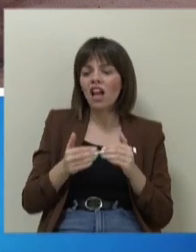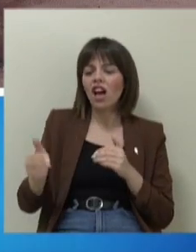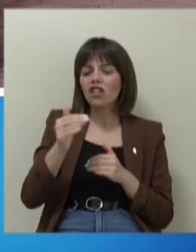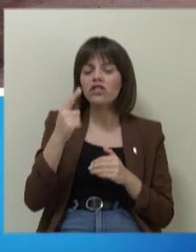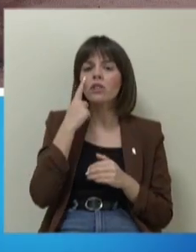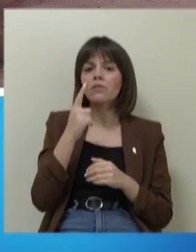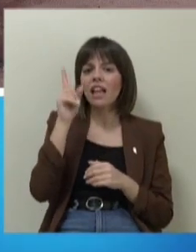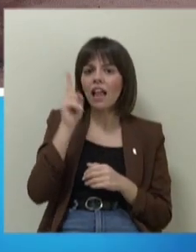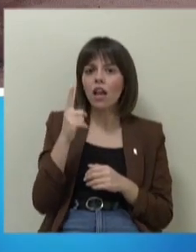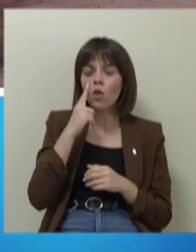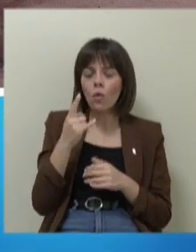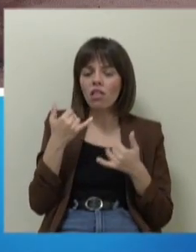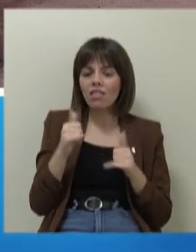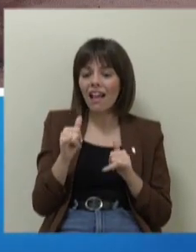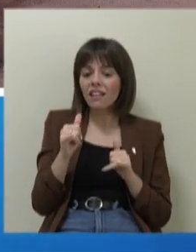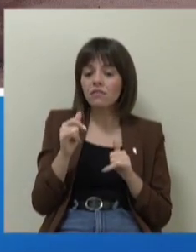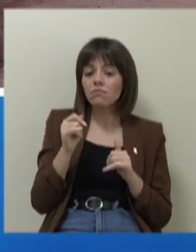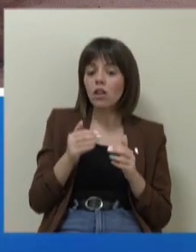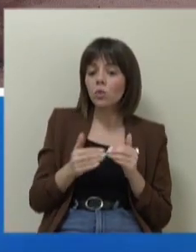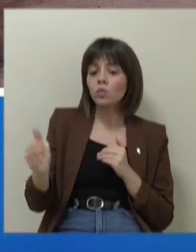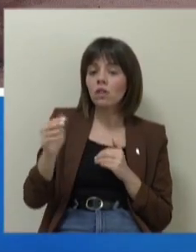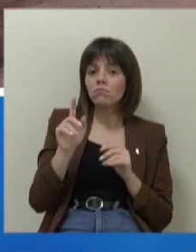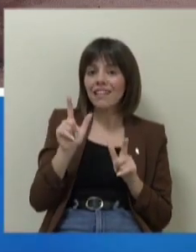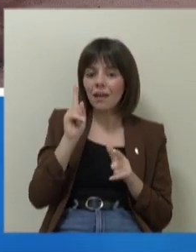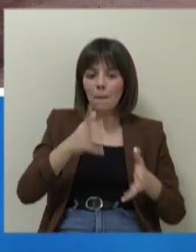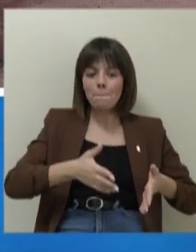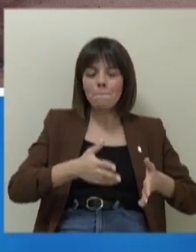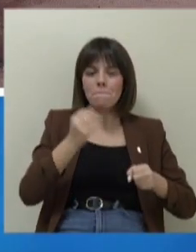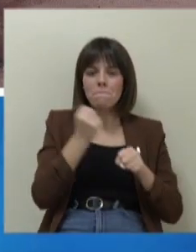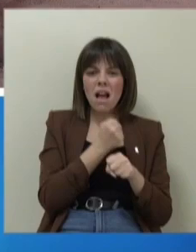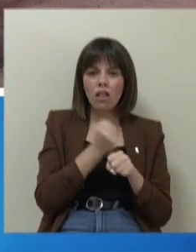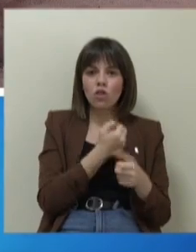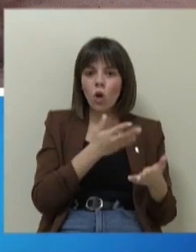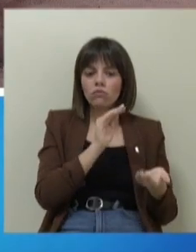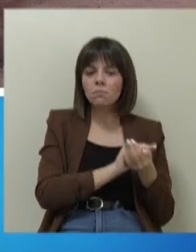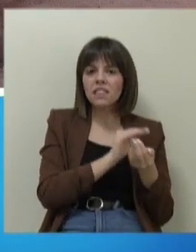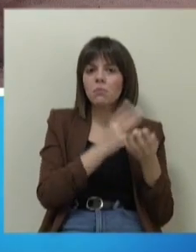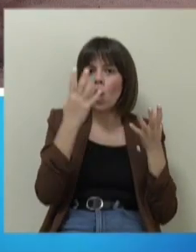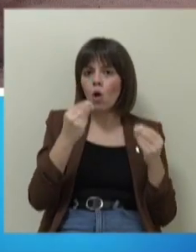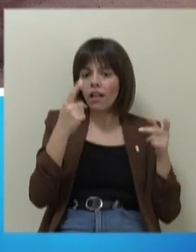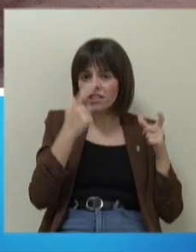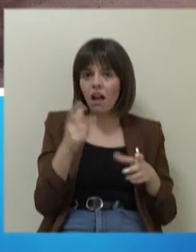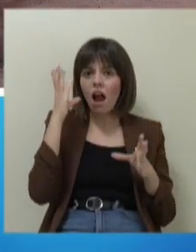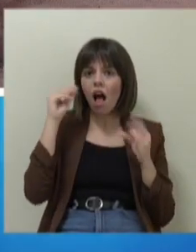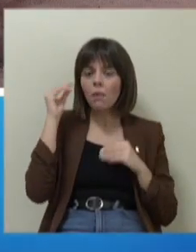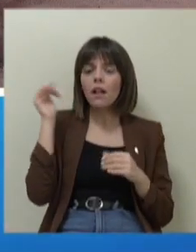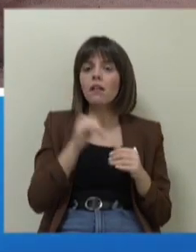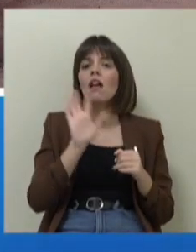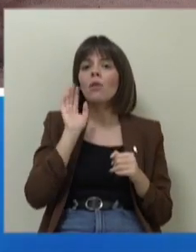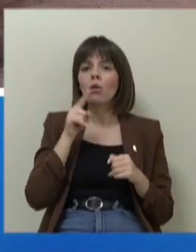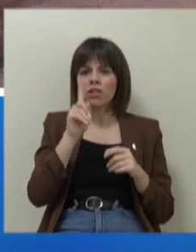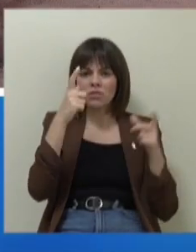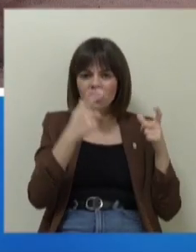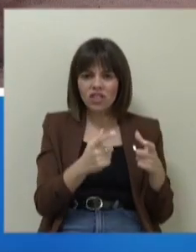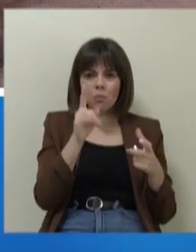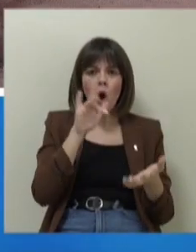gereken, ilk tatilde uzaklaştırılması gereken bir beton birikimi olan yer anlamına gelmiyor. Bu da bir şehir,